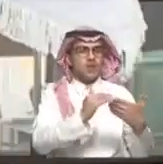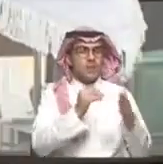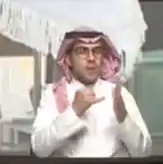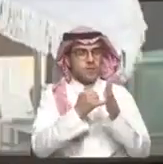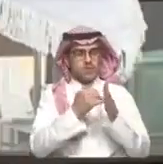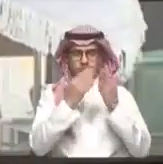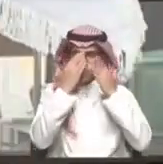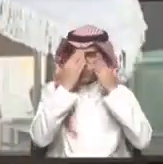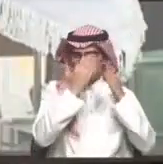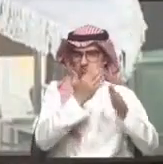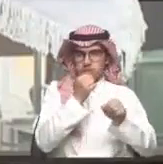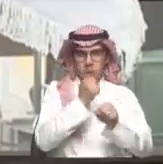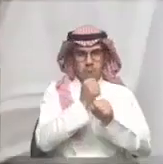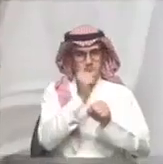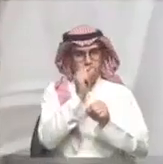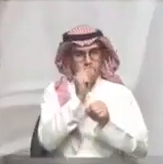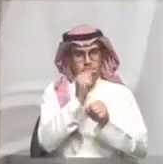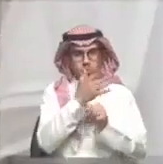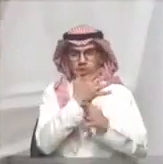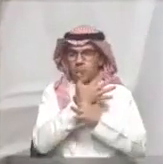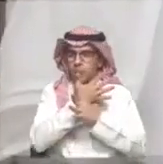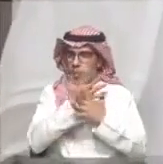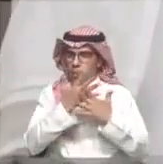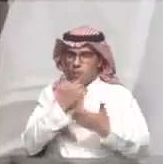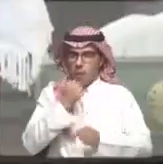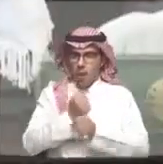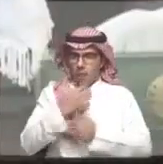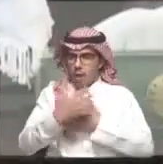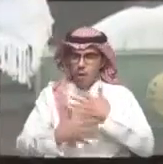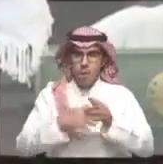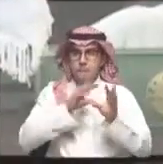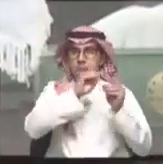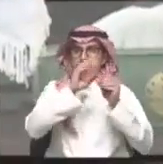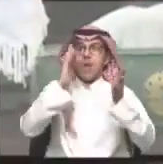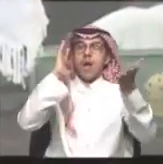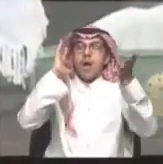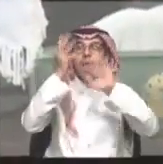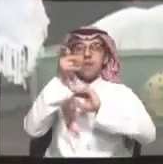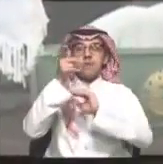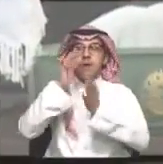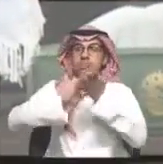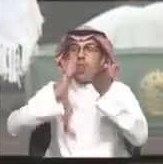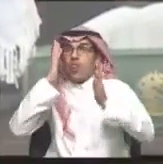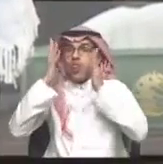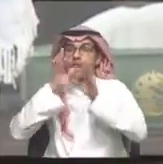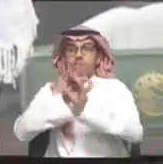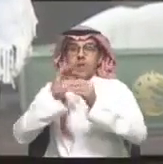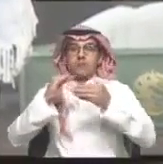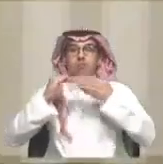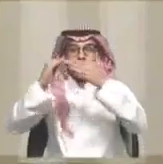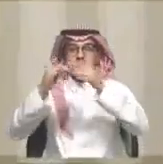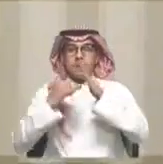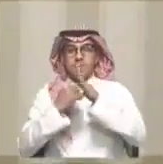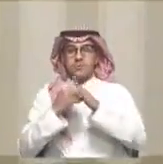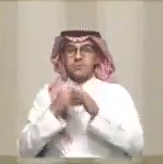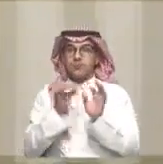أصبح أحد أهم صانعي الأمل لمن يعانون من الكوارث والصراعات حول العالم. وأضاف في تصريح له عقب زيارة